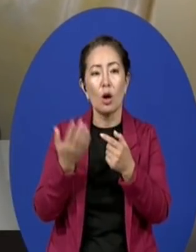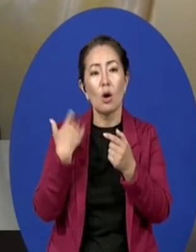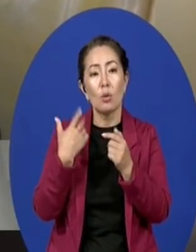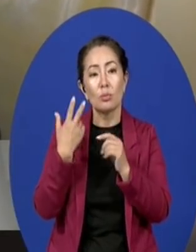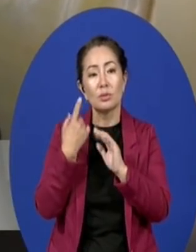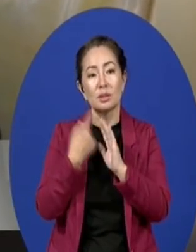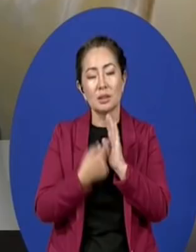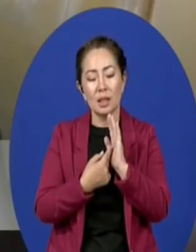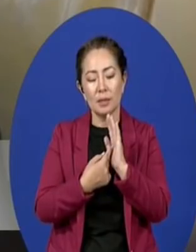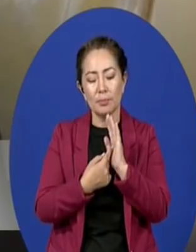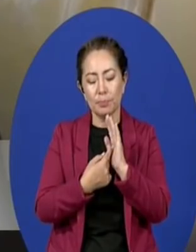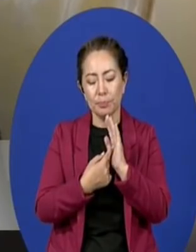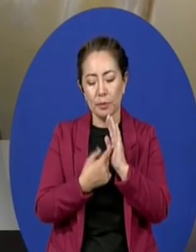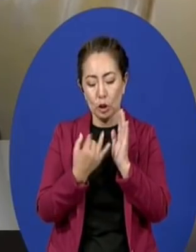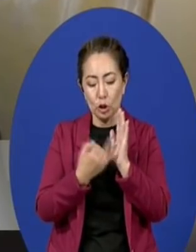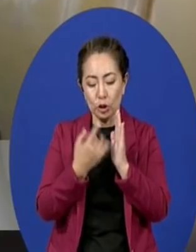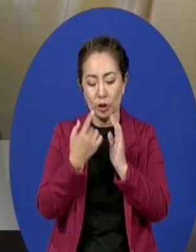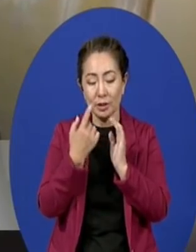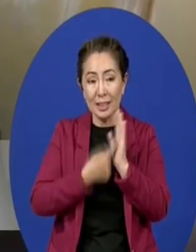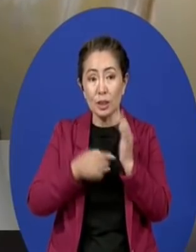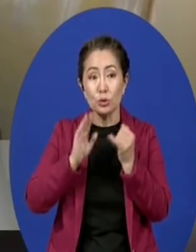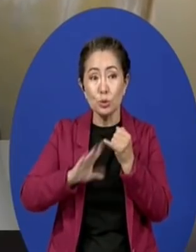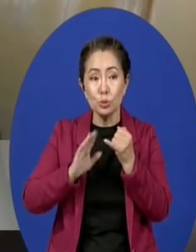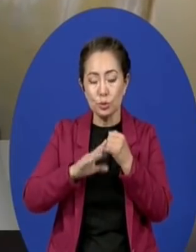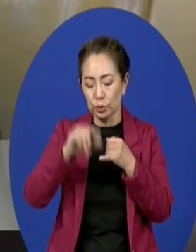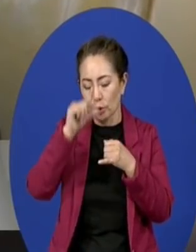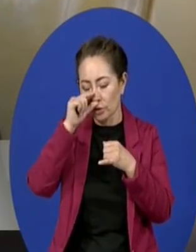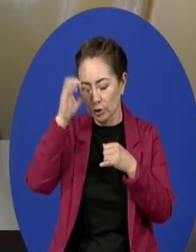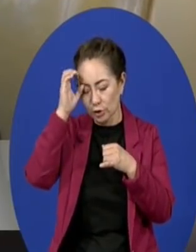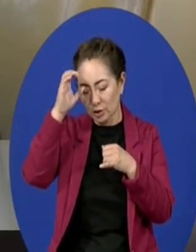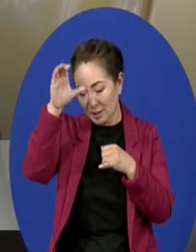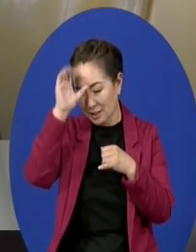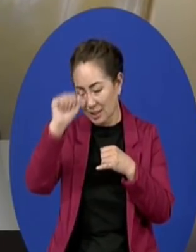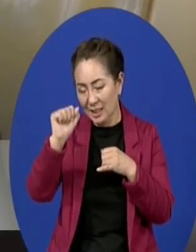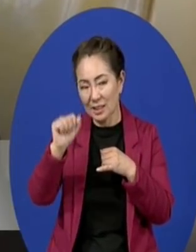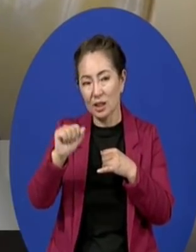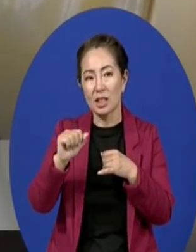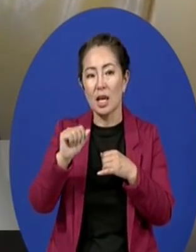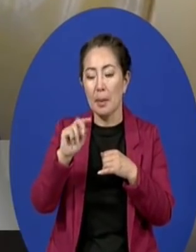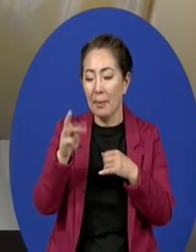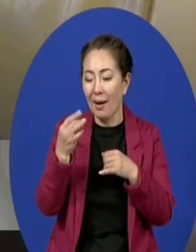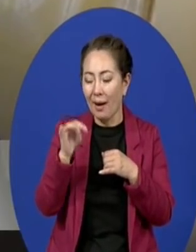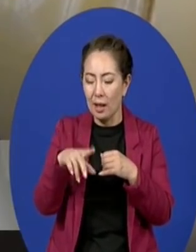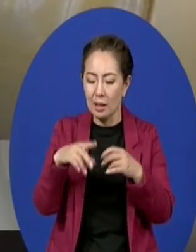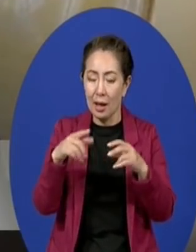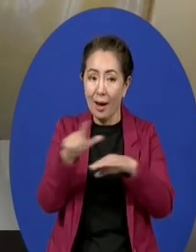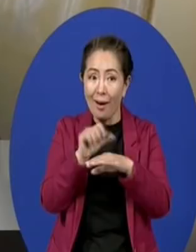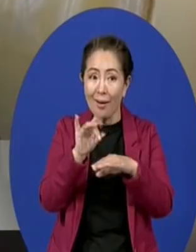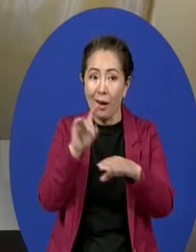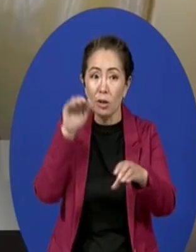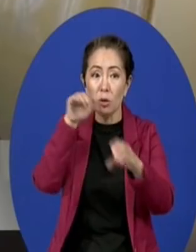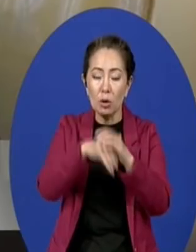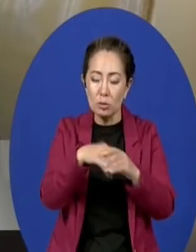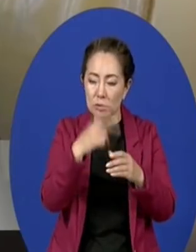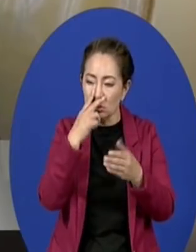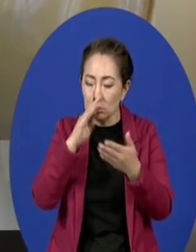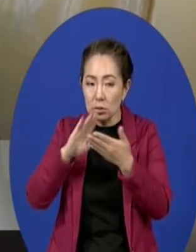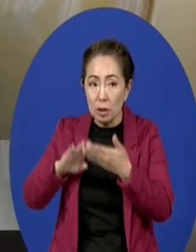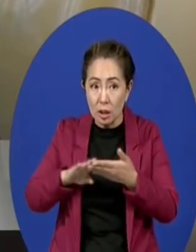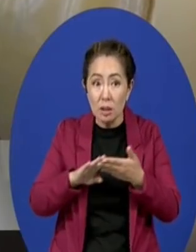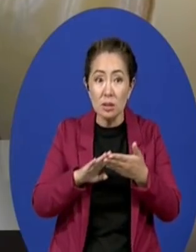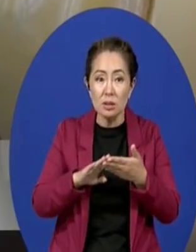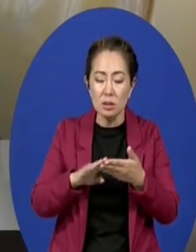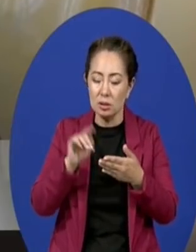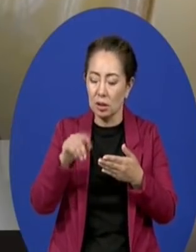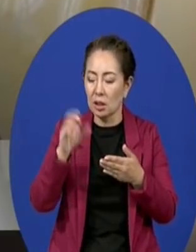сүүлээр Орос улбааны улсын ерөнхий сайд Михаил Мишустин дээрх маргаантай арлуудын нэгдэр зочилсон. Энэ талаарч